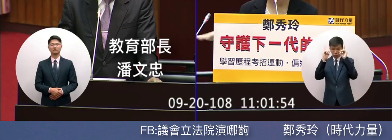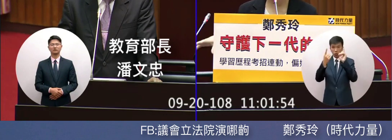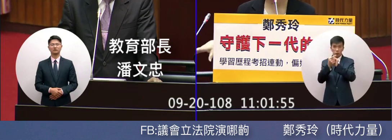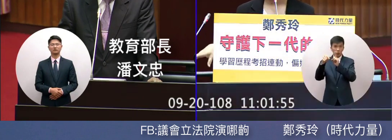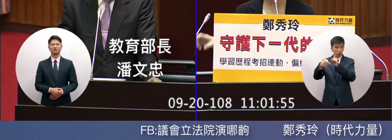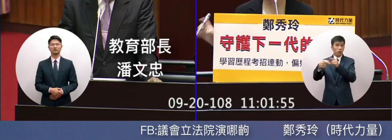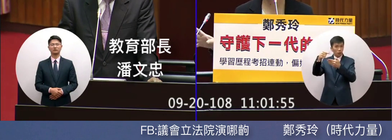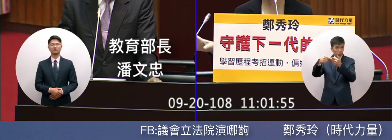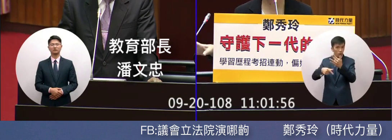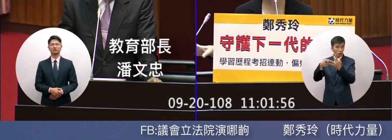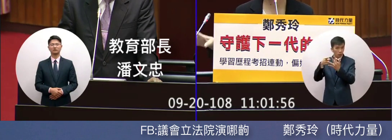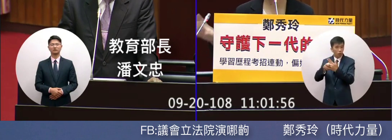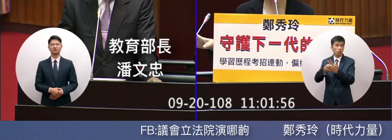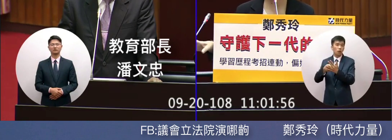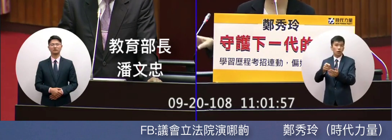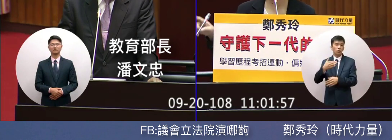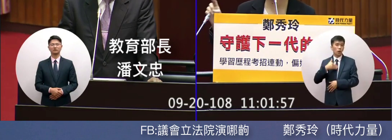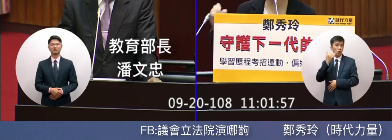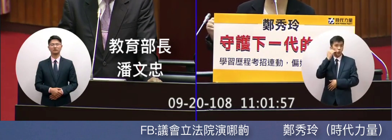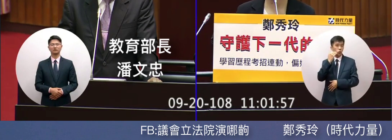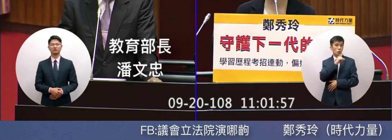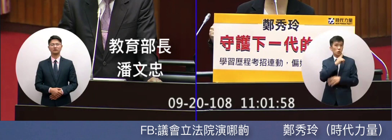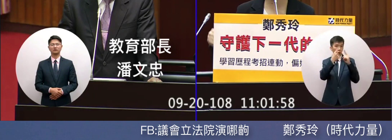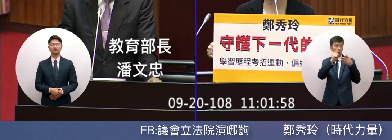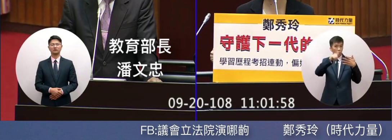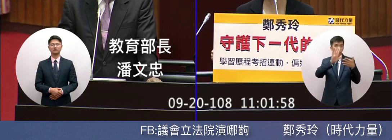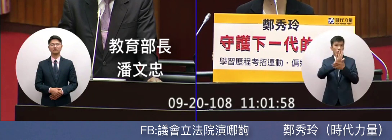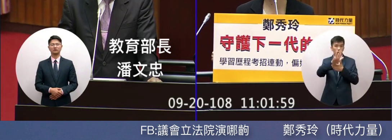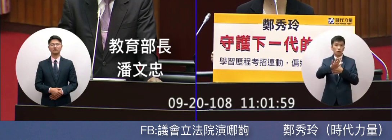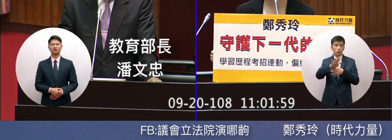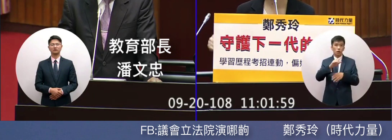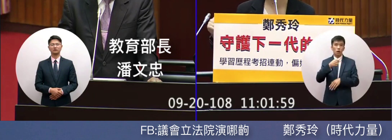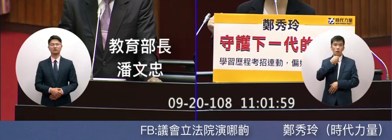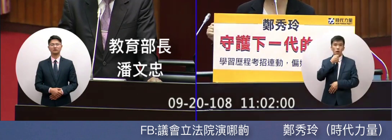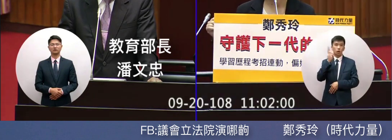这个运作的办法，就知道说你勾下去就